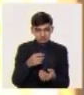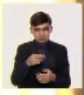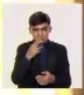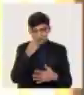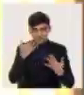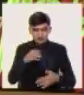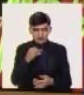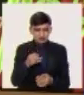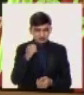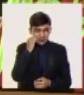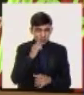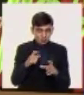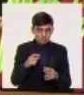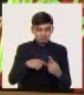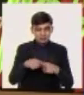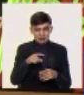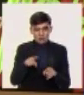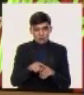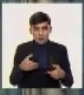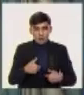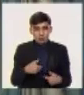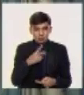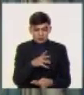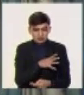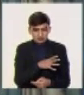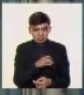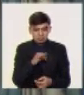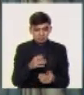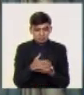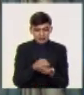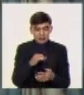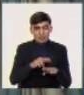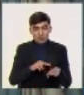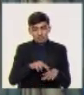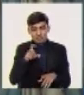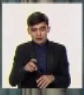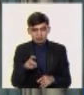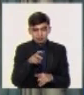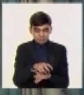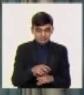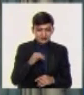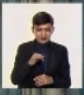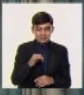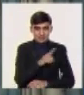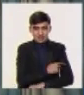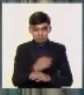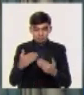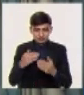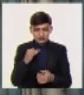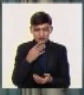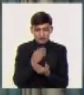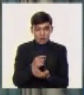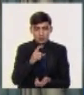чаще всего появляется у пожилых людей, переживших голод. Только полицейский может выходить к нам, к медикам, со